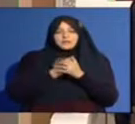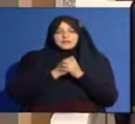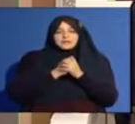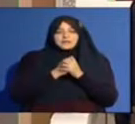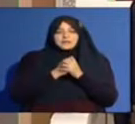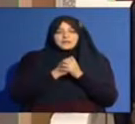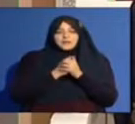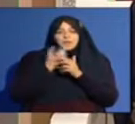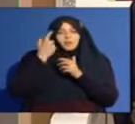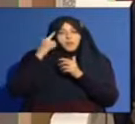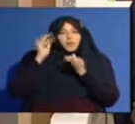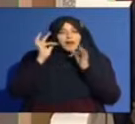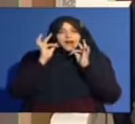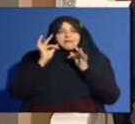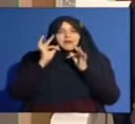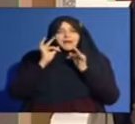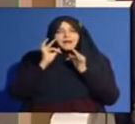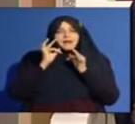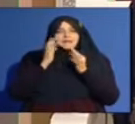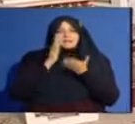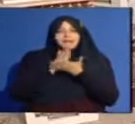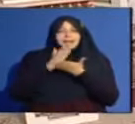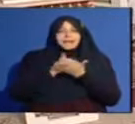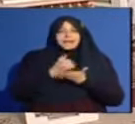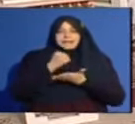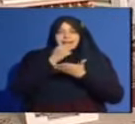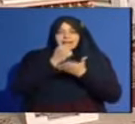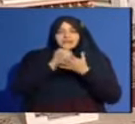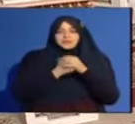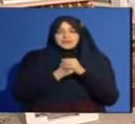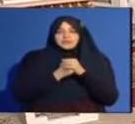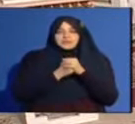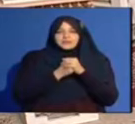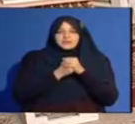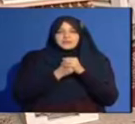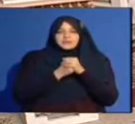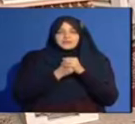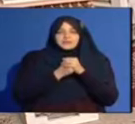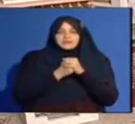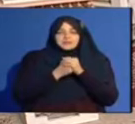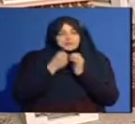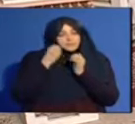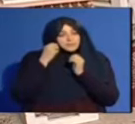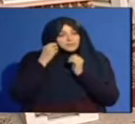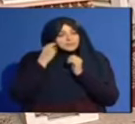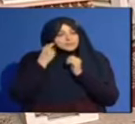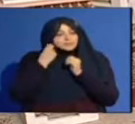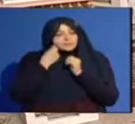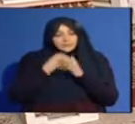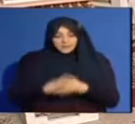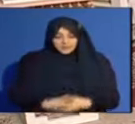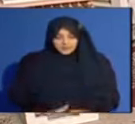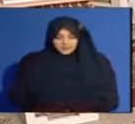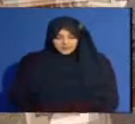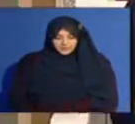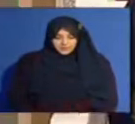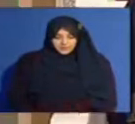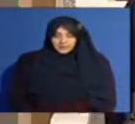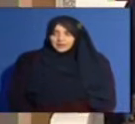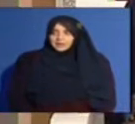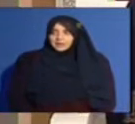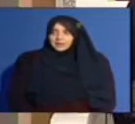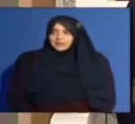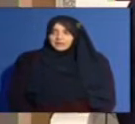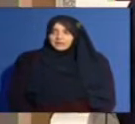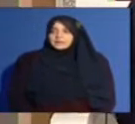فيما يتعلق بالمواليد، تفضل دكتور حتى نسير الوقت. تفضل دكتور. نزل تفضل دكتور. أم